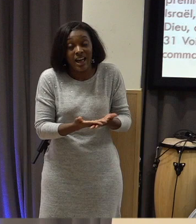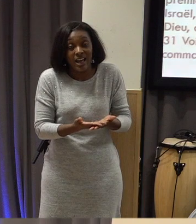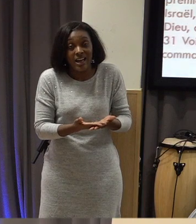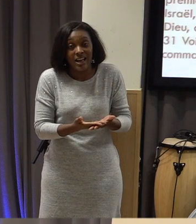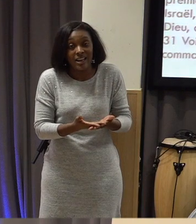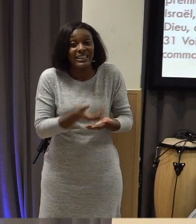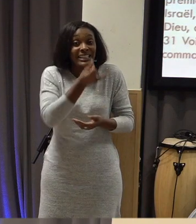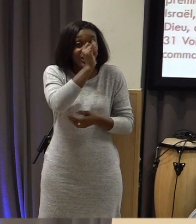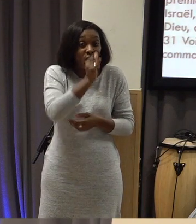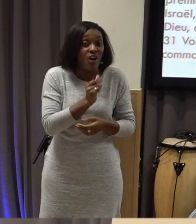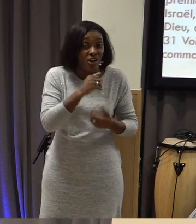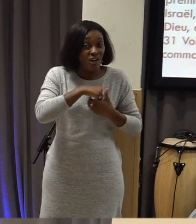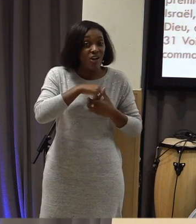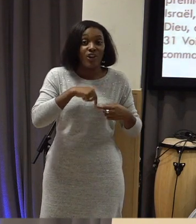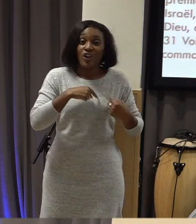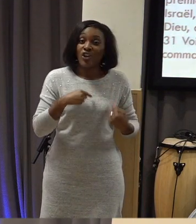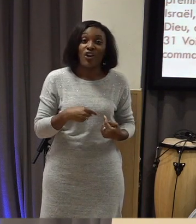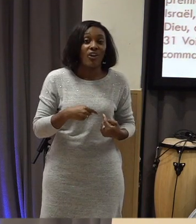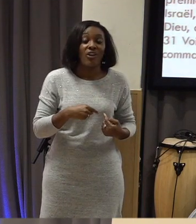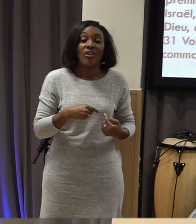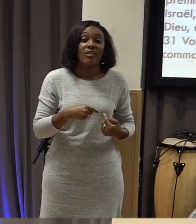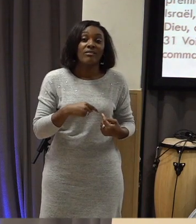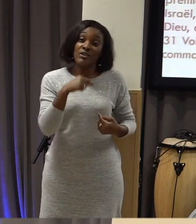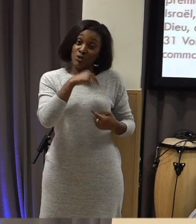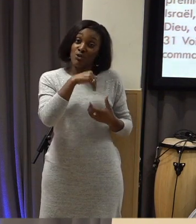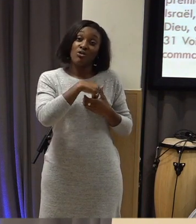Nos idoles, elles ne font pas crédit.